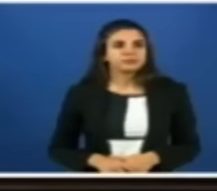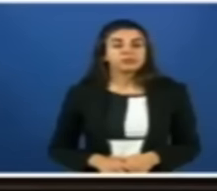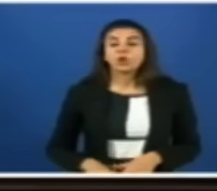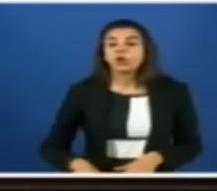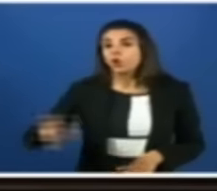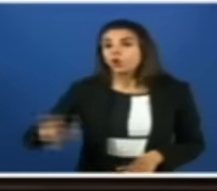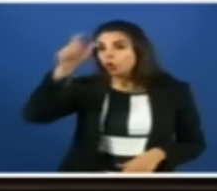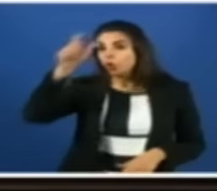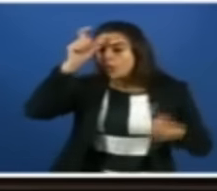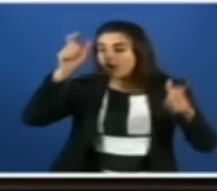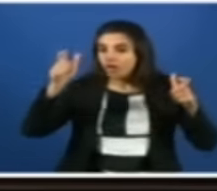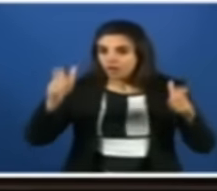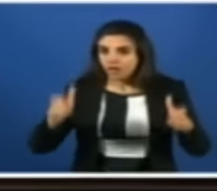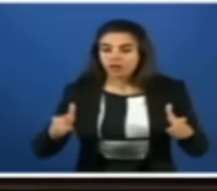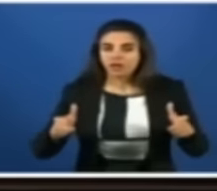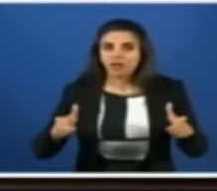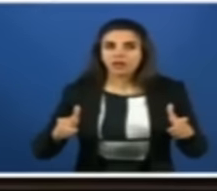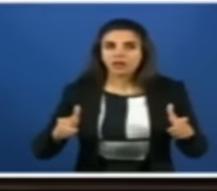Türkiye